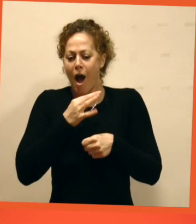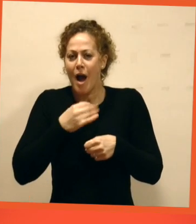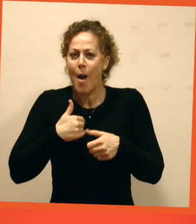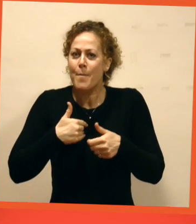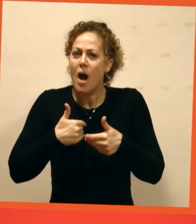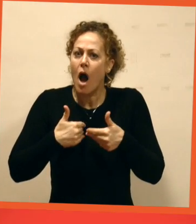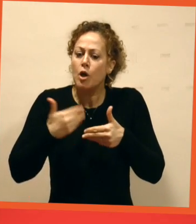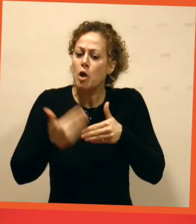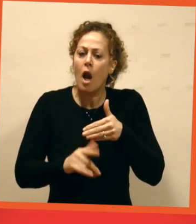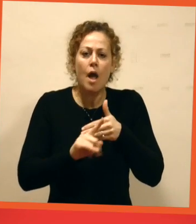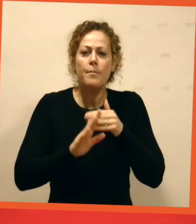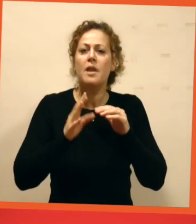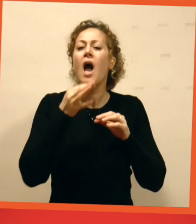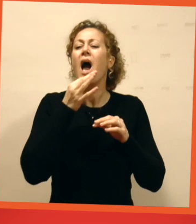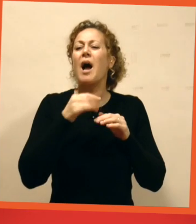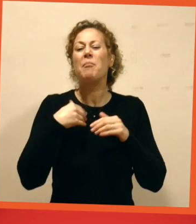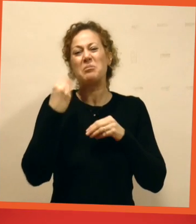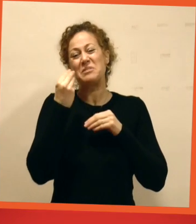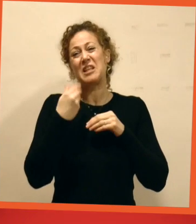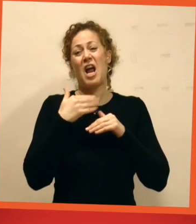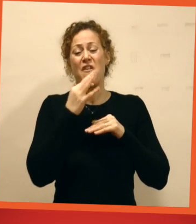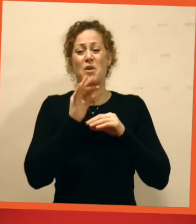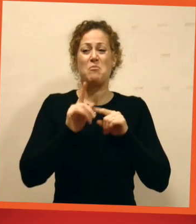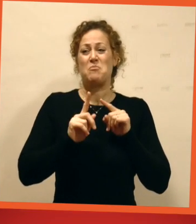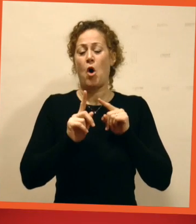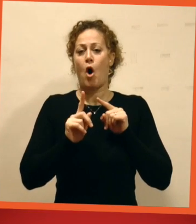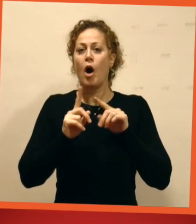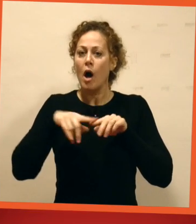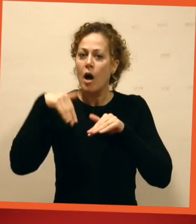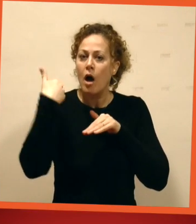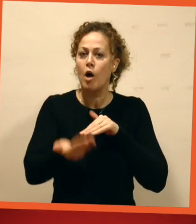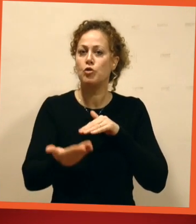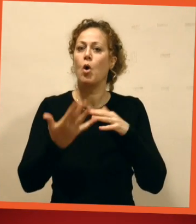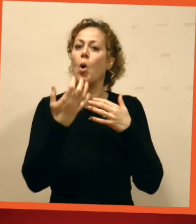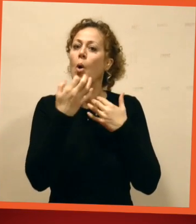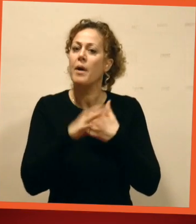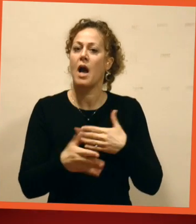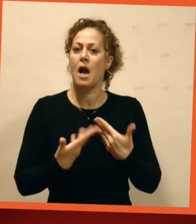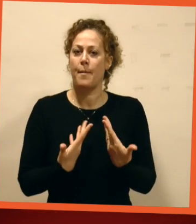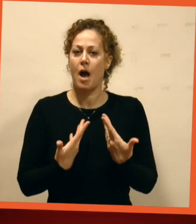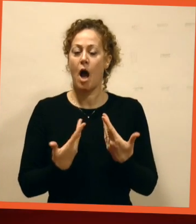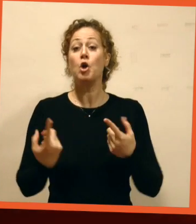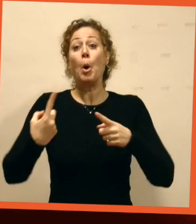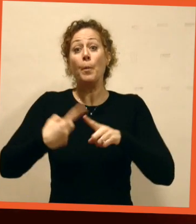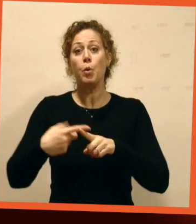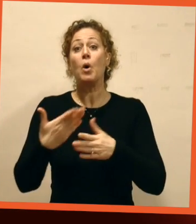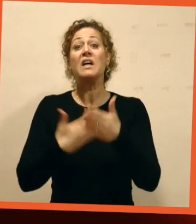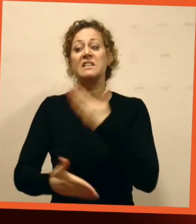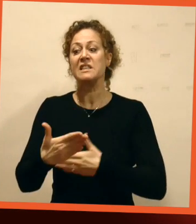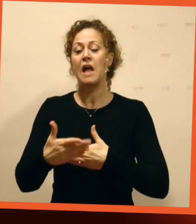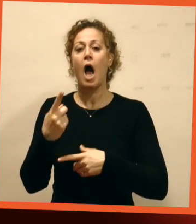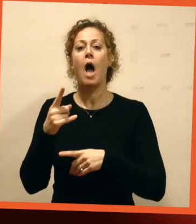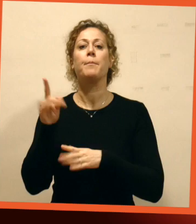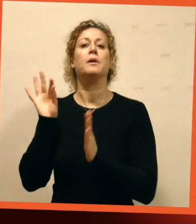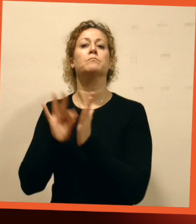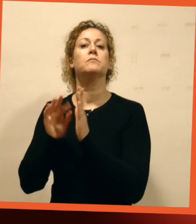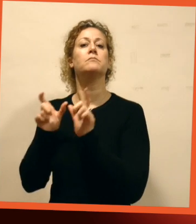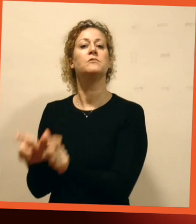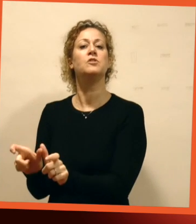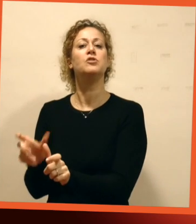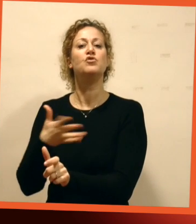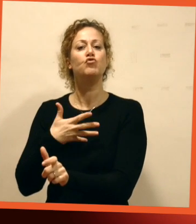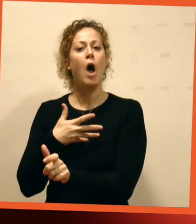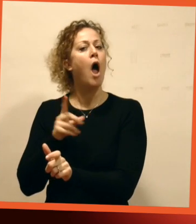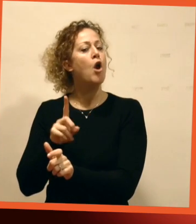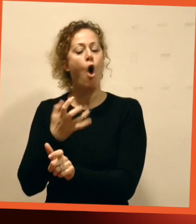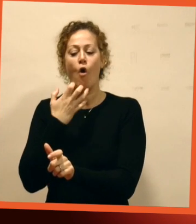fare. Per i disabili, a maggior ragione, per magari c'è la società che anche dice: ah no, ma tu cosa vuoi fare? Allora, noi vogliamo rompere